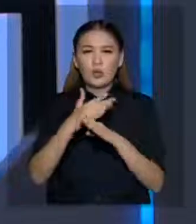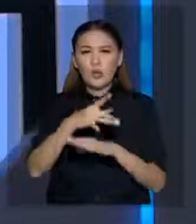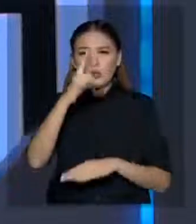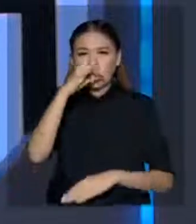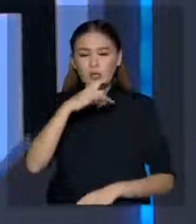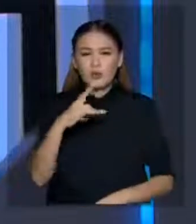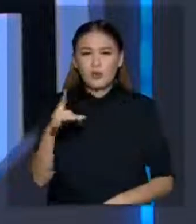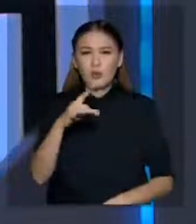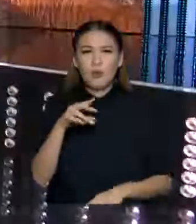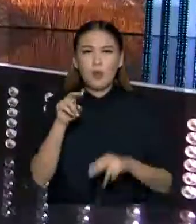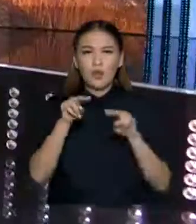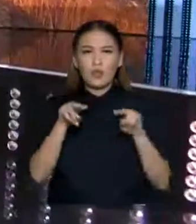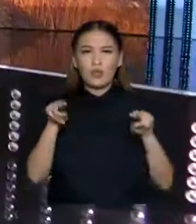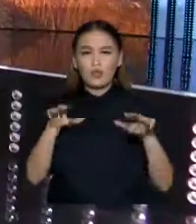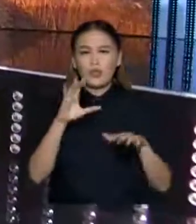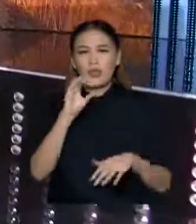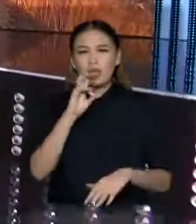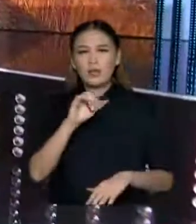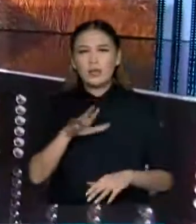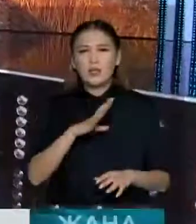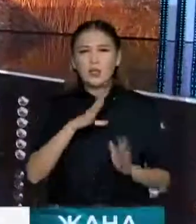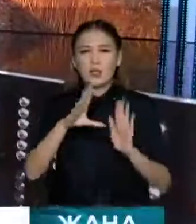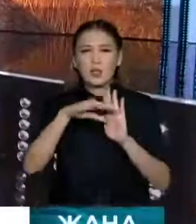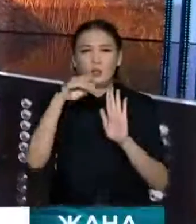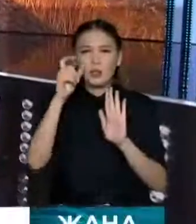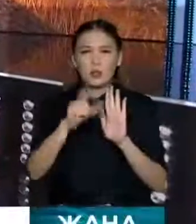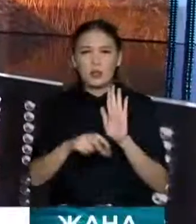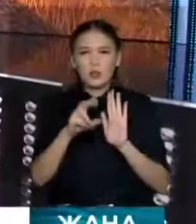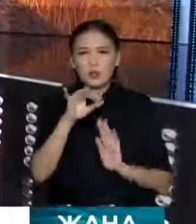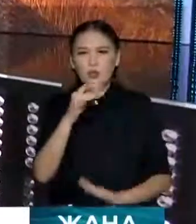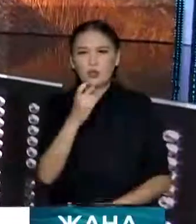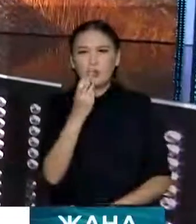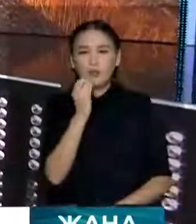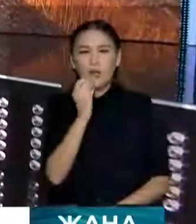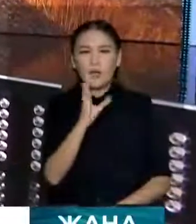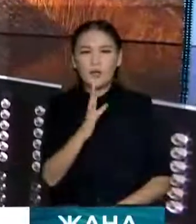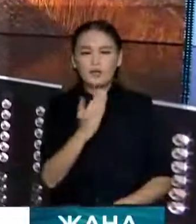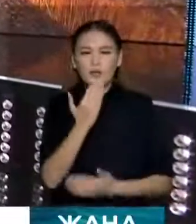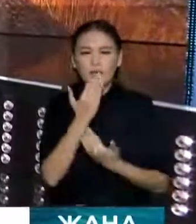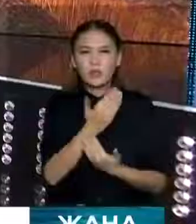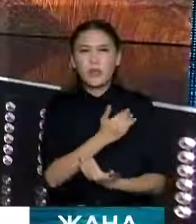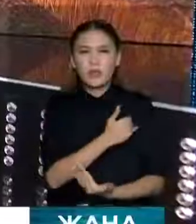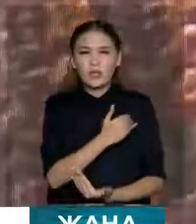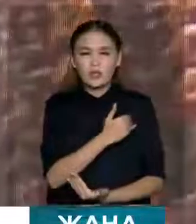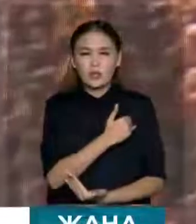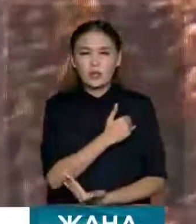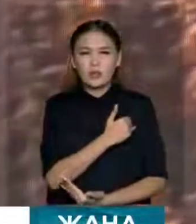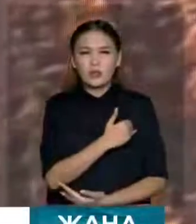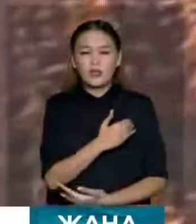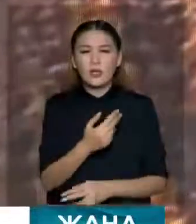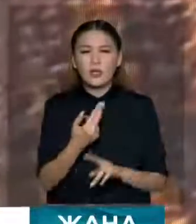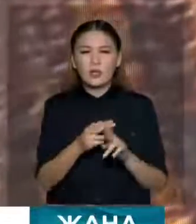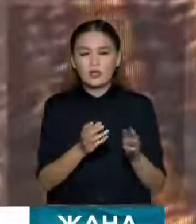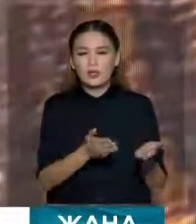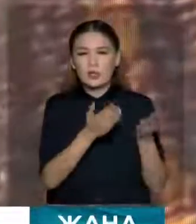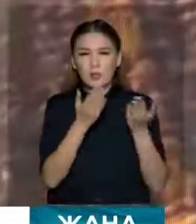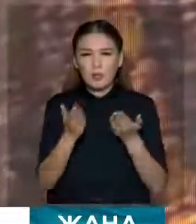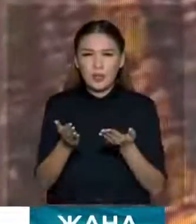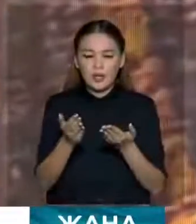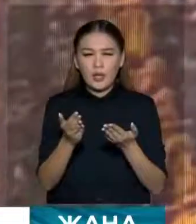Қазақстан Республикасы парламенті сенатының депутаты Ақылбек Күрішбаевтың ойын білсек. Ақылбек Қажығұлы, студиямызға қош